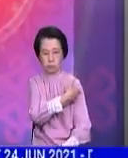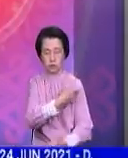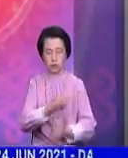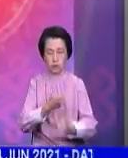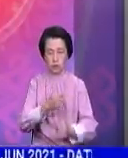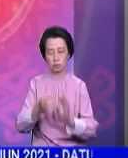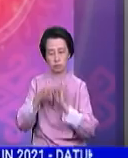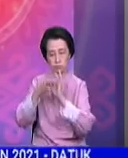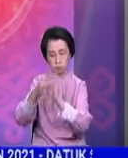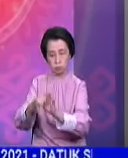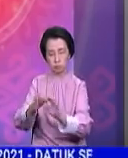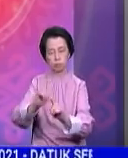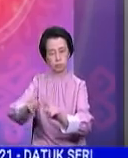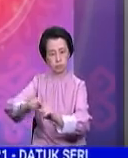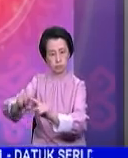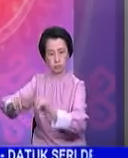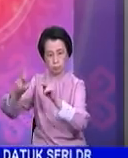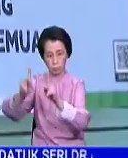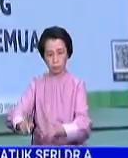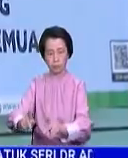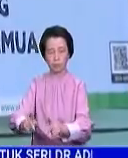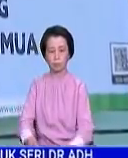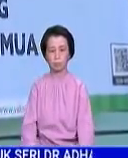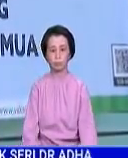hasil kerjasama pelbagai pihak.